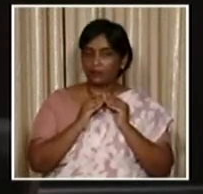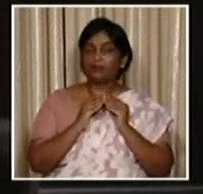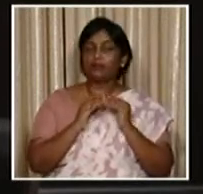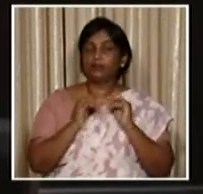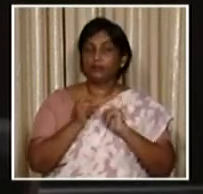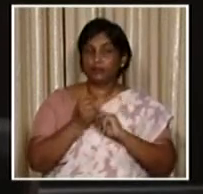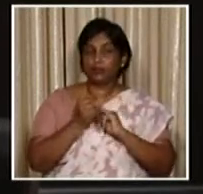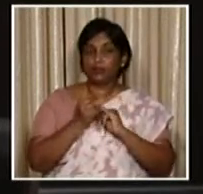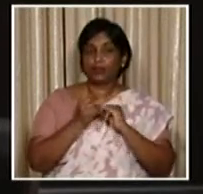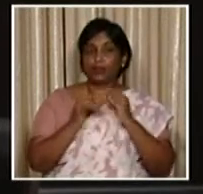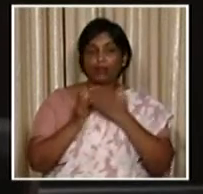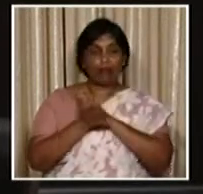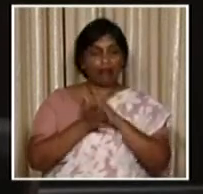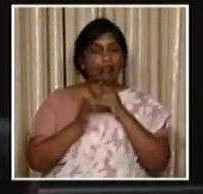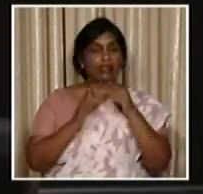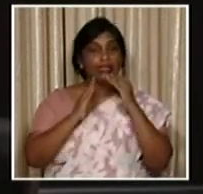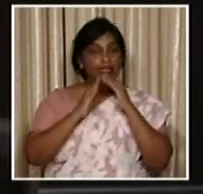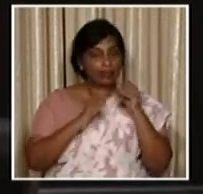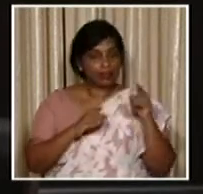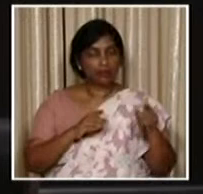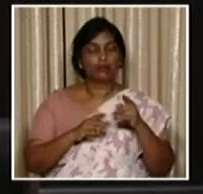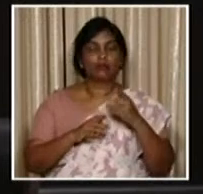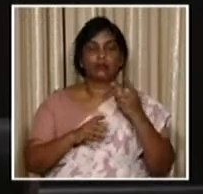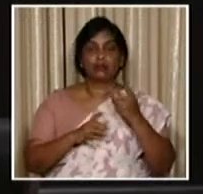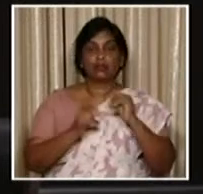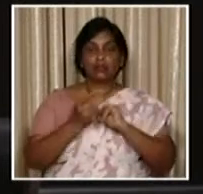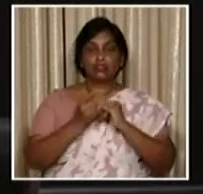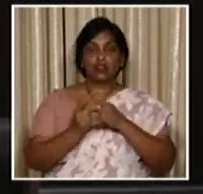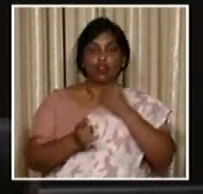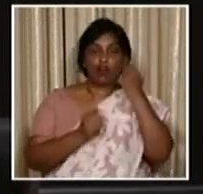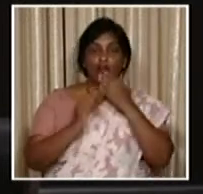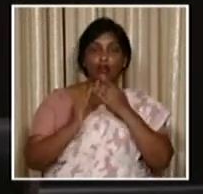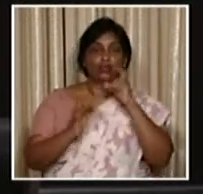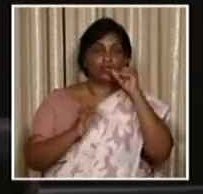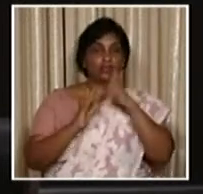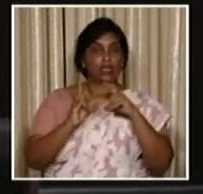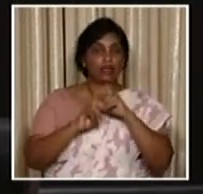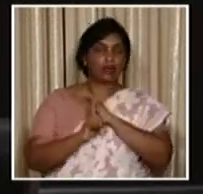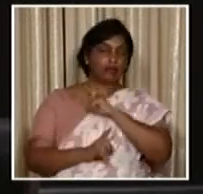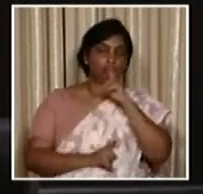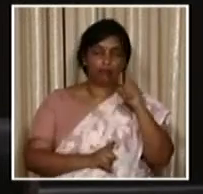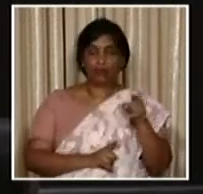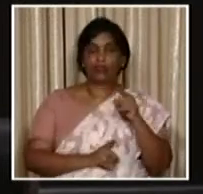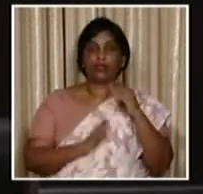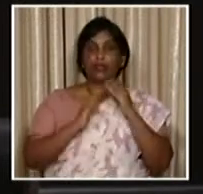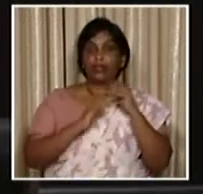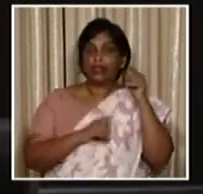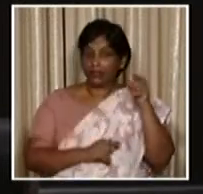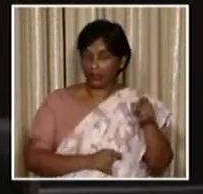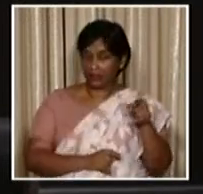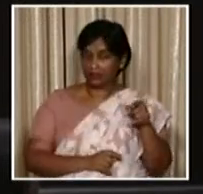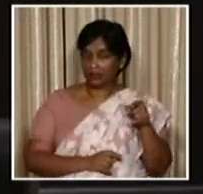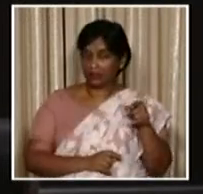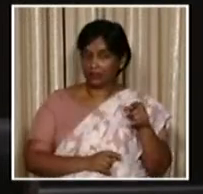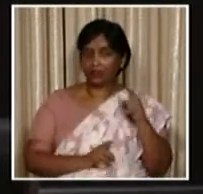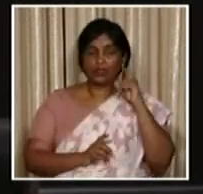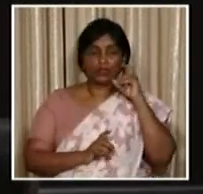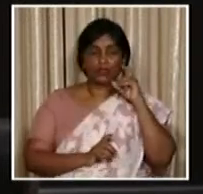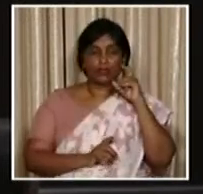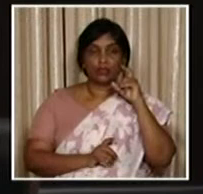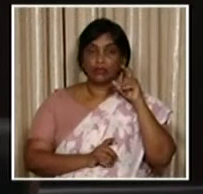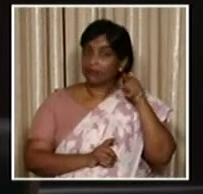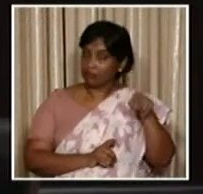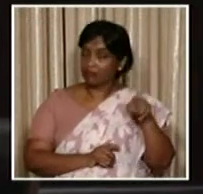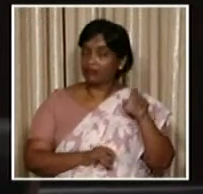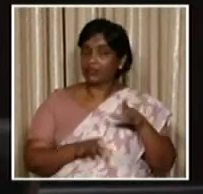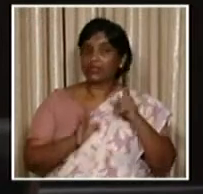සහරාන් ගේ බිරිඳ හාදියා ගේ ගෙදර සහරාන් ව හොයාගෙන බුද්ධයන්ස යනවා ඒ හාදියා ගේ ගෙදරට CIA